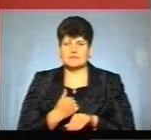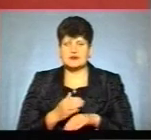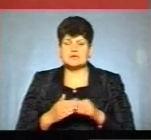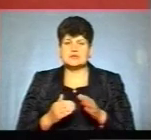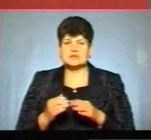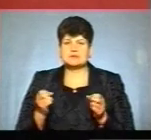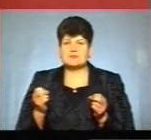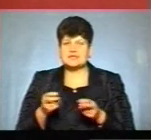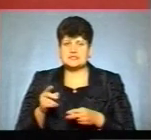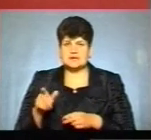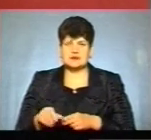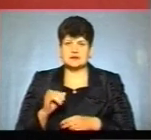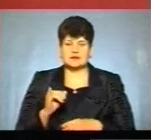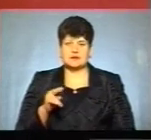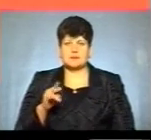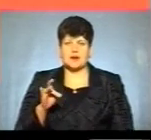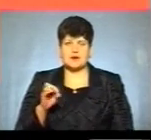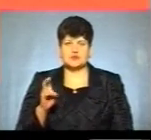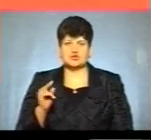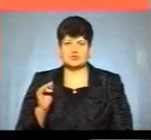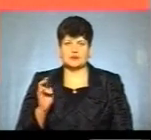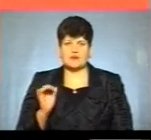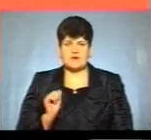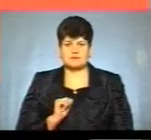протидії наркозлочинності Ірина Прянішнікова.